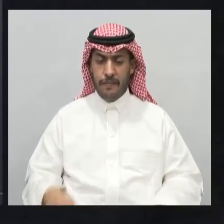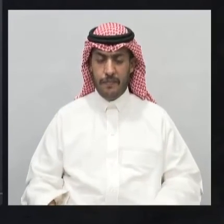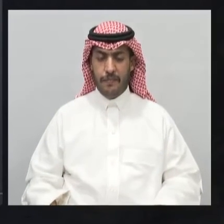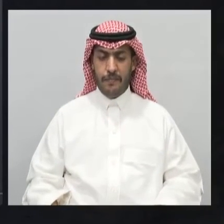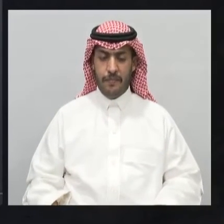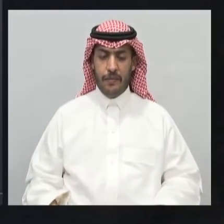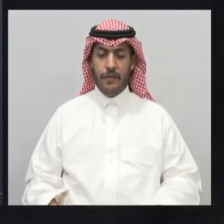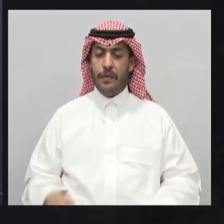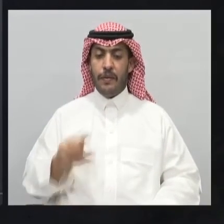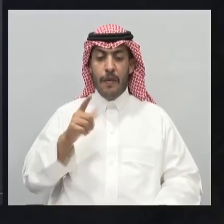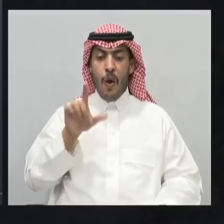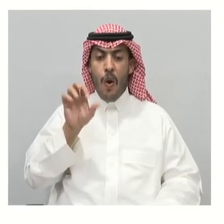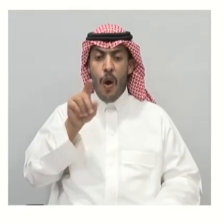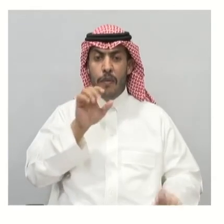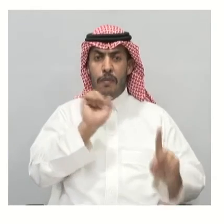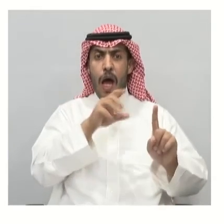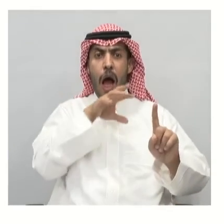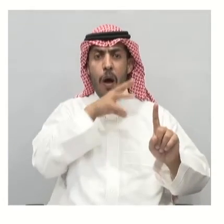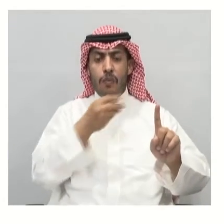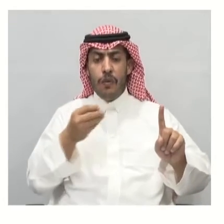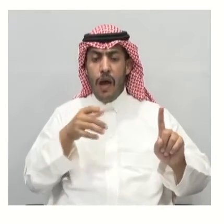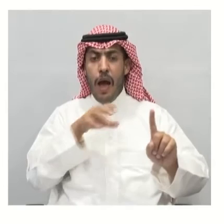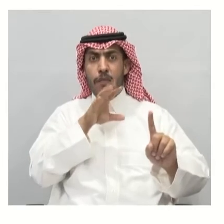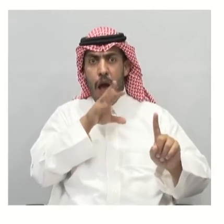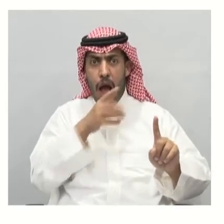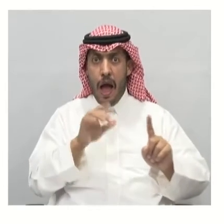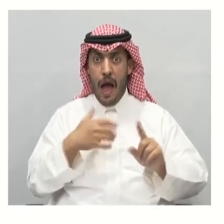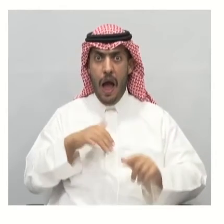احسنتم قب ابراهيم عليه السلام بابي